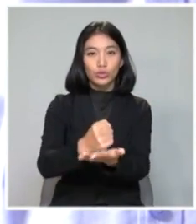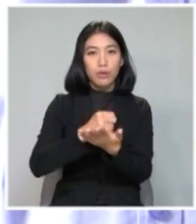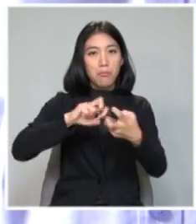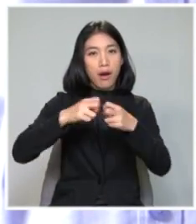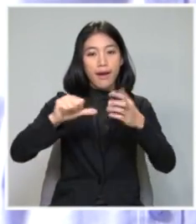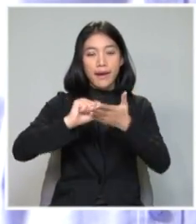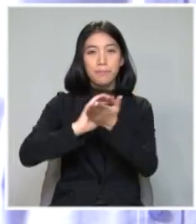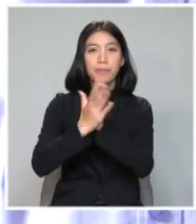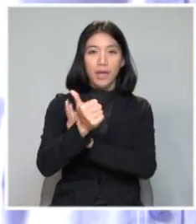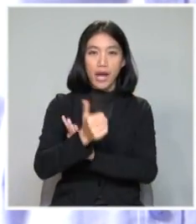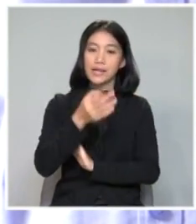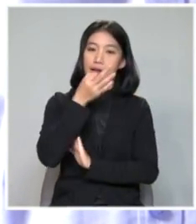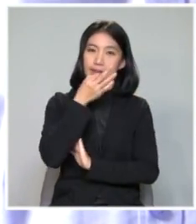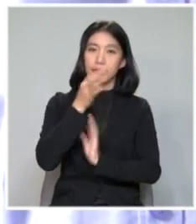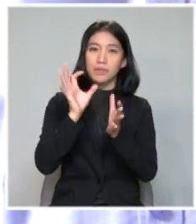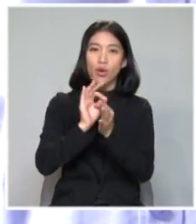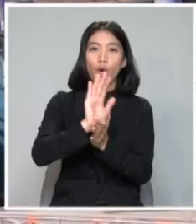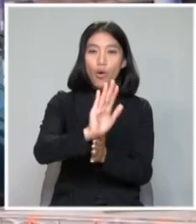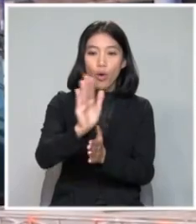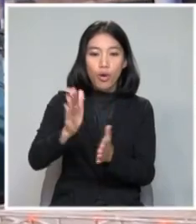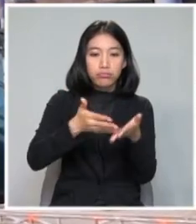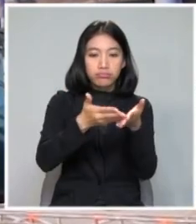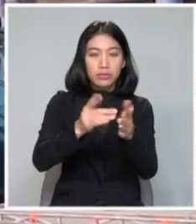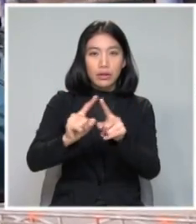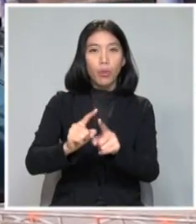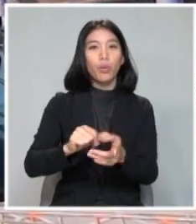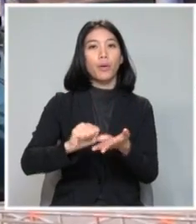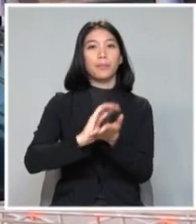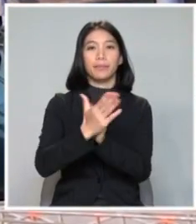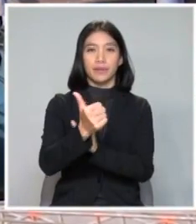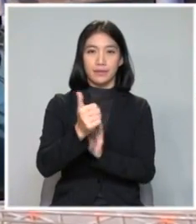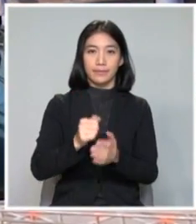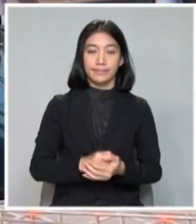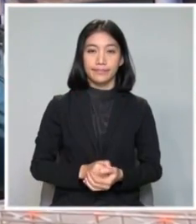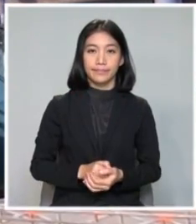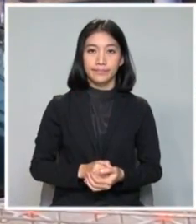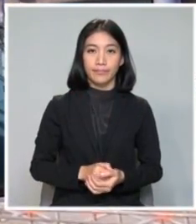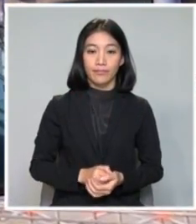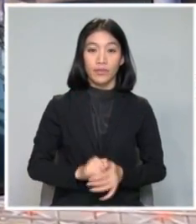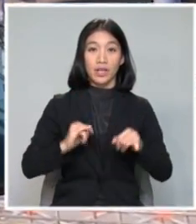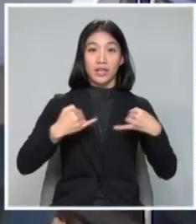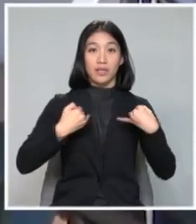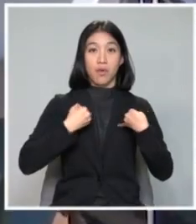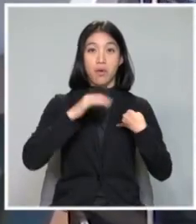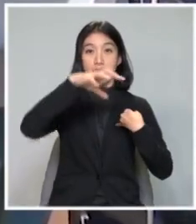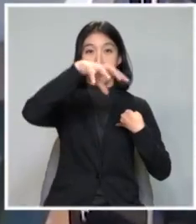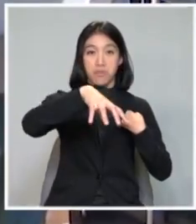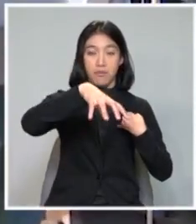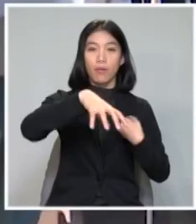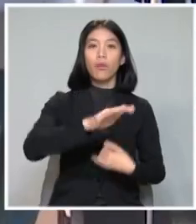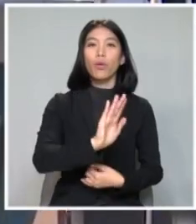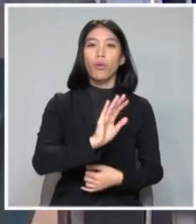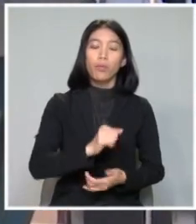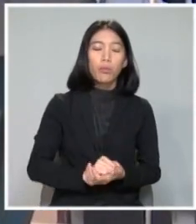บอาชีพของเรือประมงได้ด้วยครับ ด้านนายพรศักดิ์แย้มกลิ่นเจ้าของแพปลาประมงชัยกล่าวว่ารู้สึก